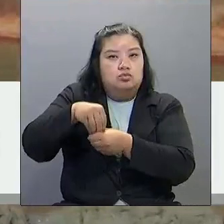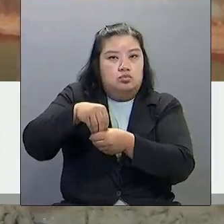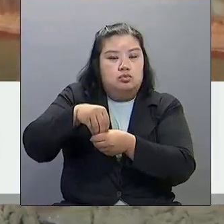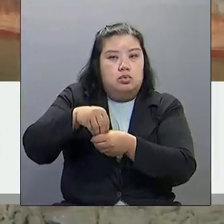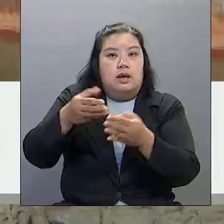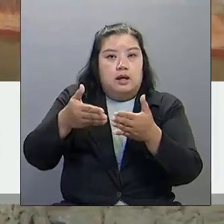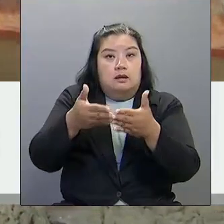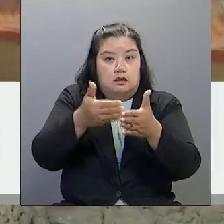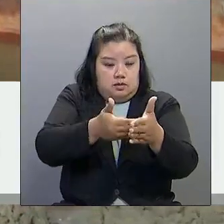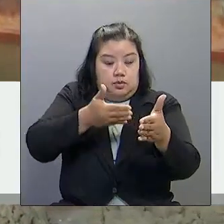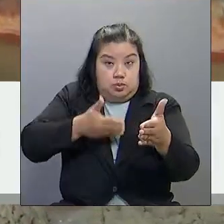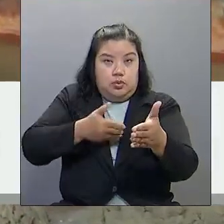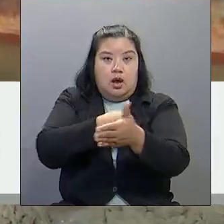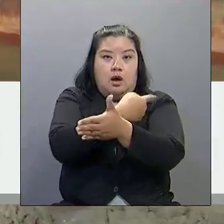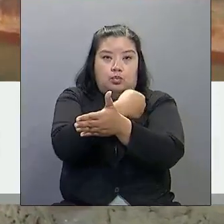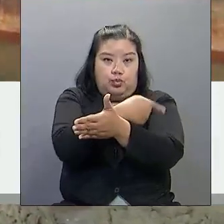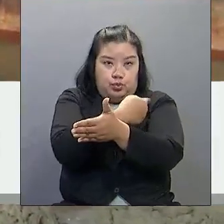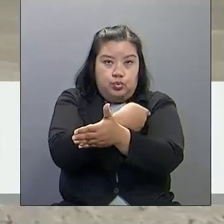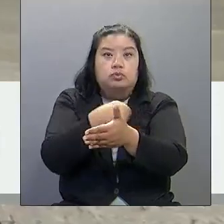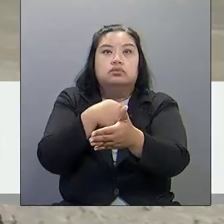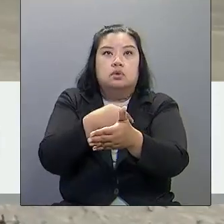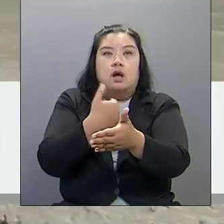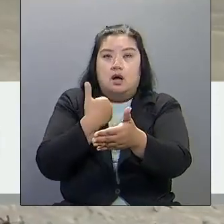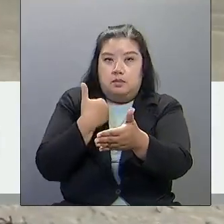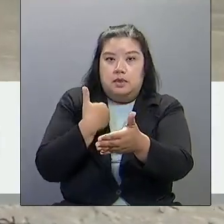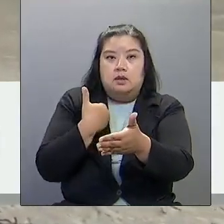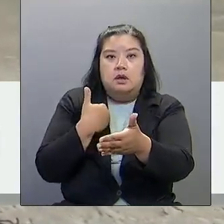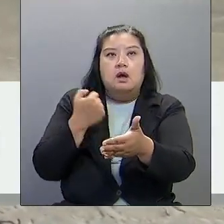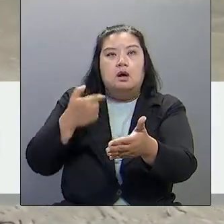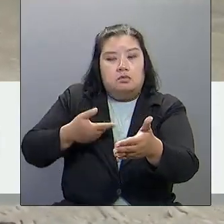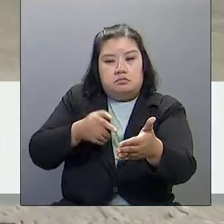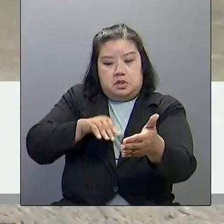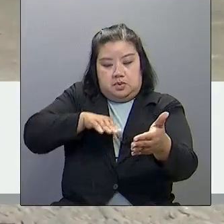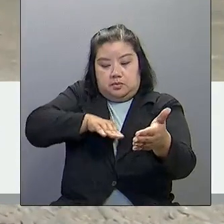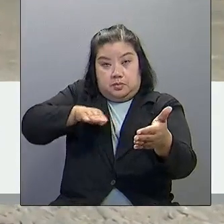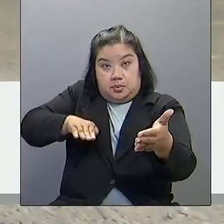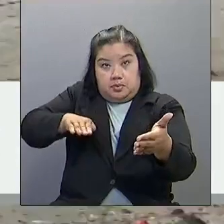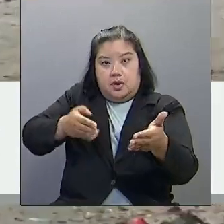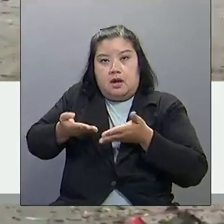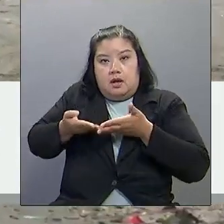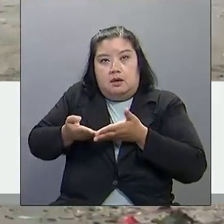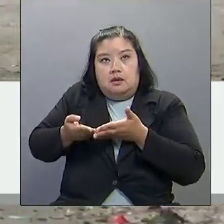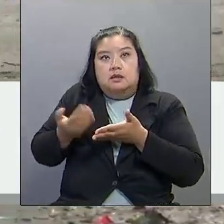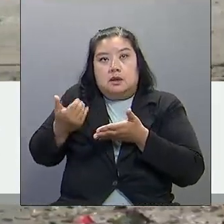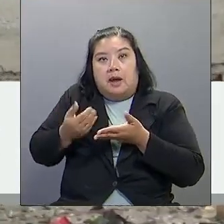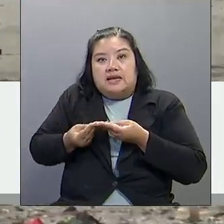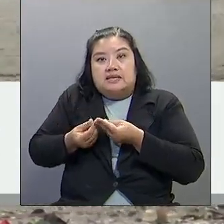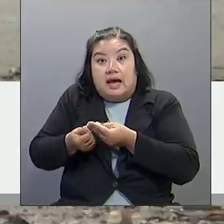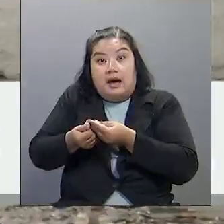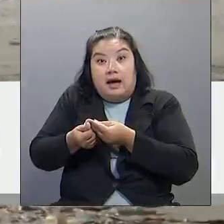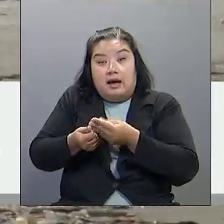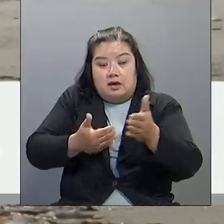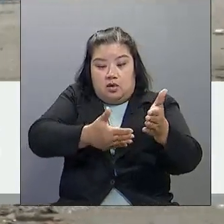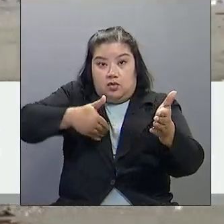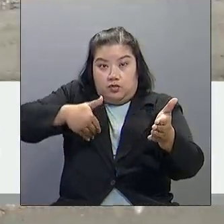ายเรือที่มีหางเสือและใบจักรเรือมีแพแบ็คโฮขนาด2แพมาคอยขุดทรายบริเวณใบจักรและห